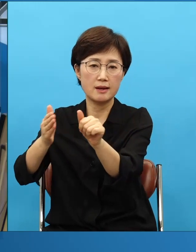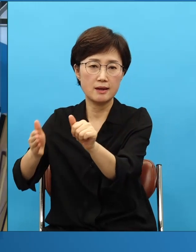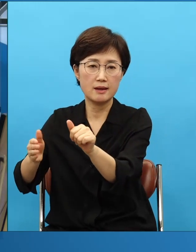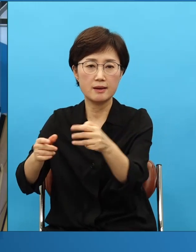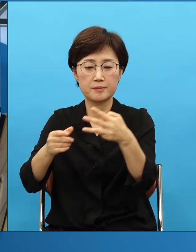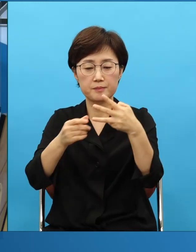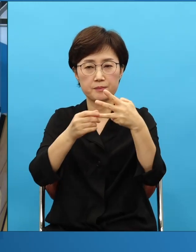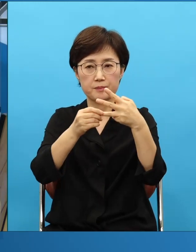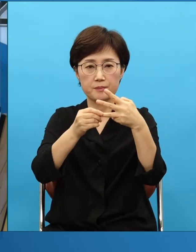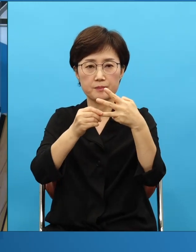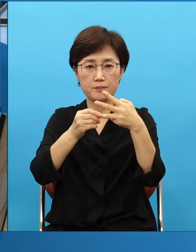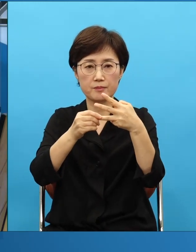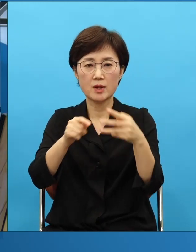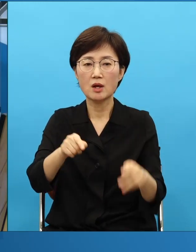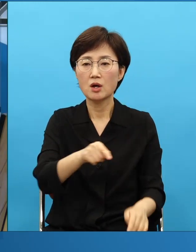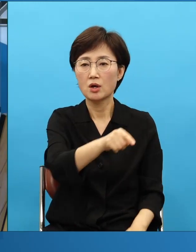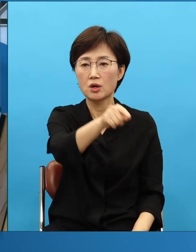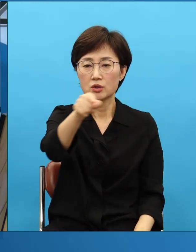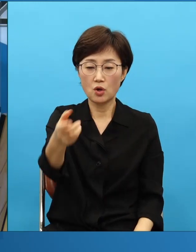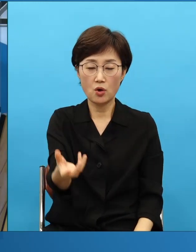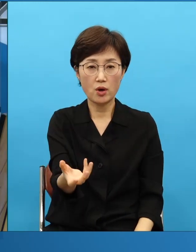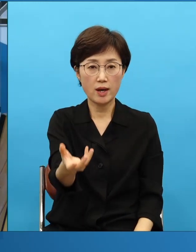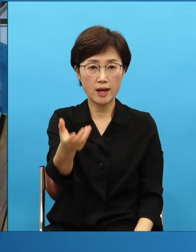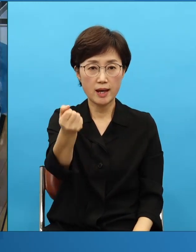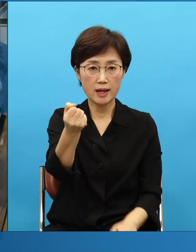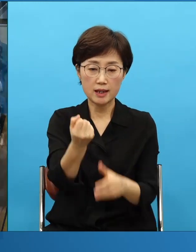너의 등불 돋우어라. Verse 3.